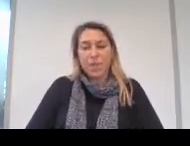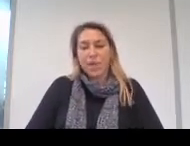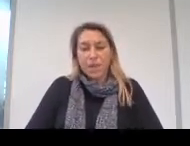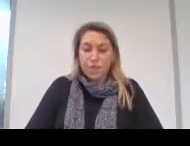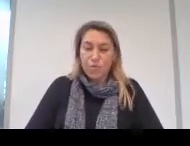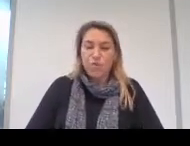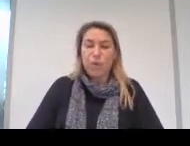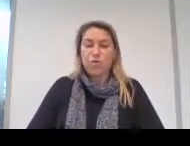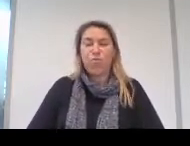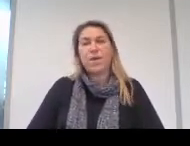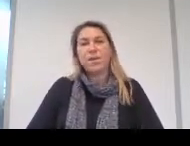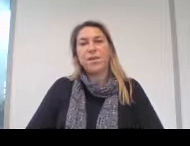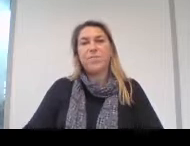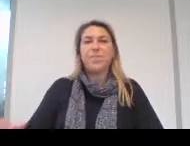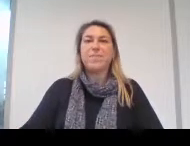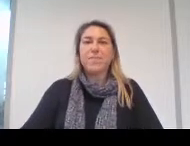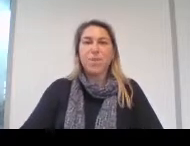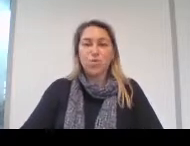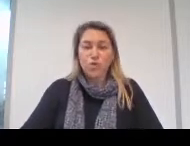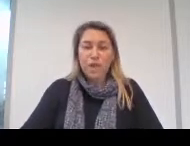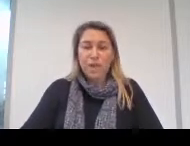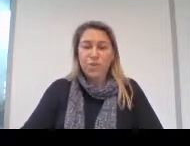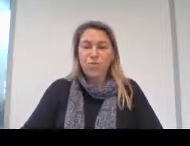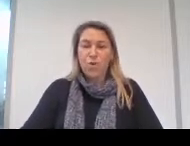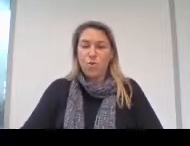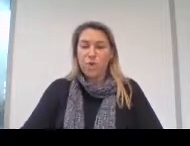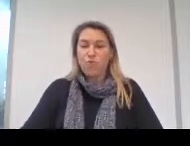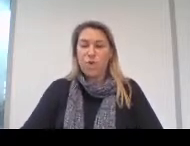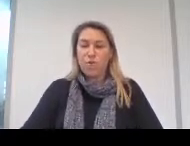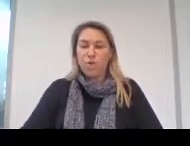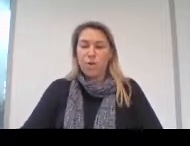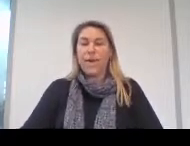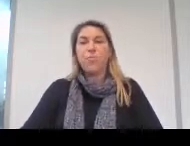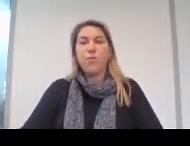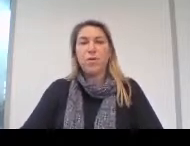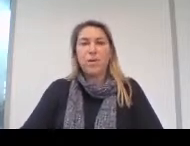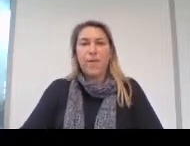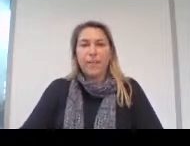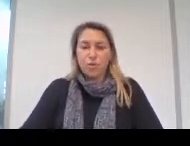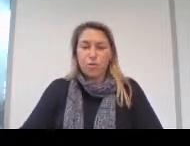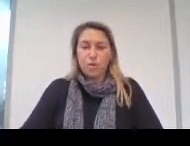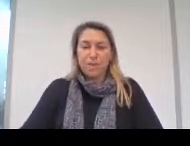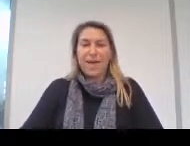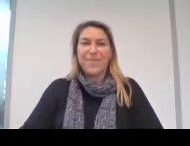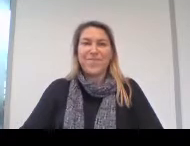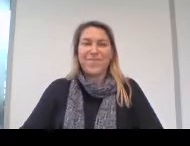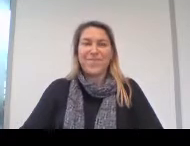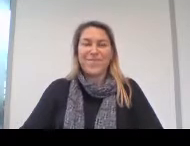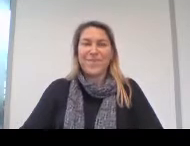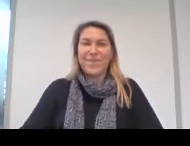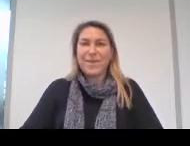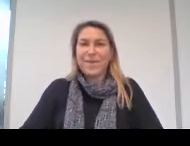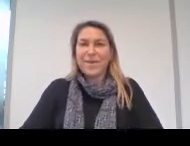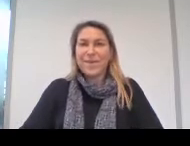métiers? Et quelles sont les formations pour y accéder? Ce sont les questions auxquelles nous allons répondre dans ce webinaire.